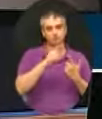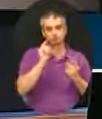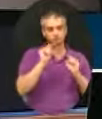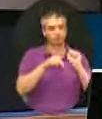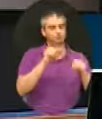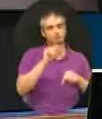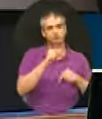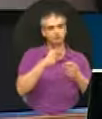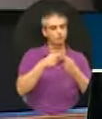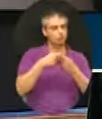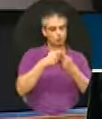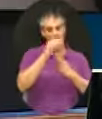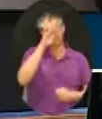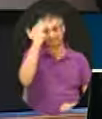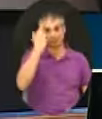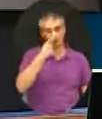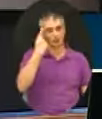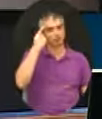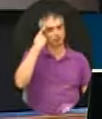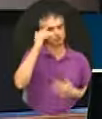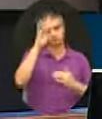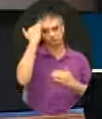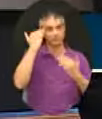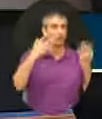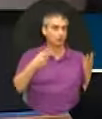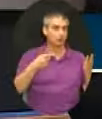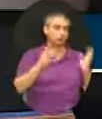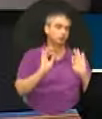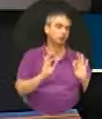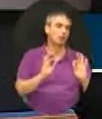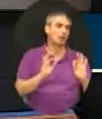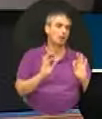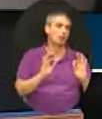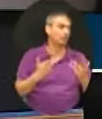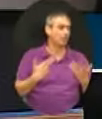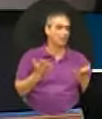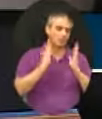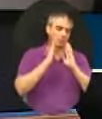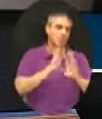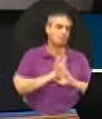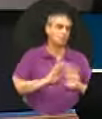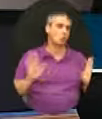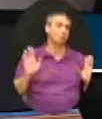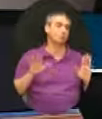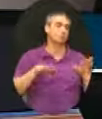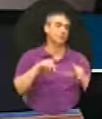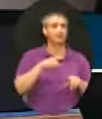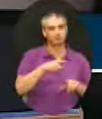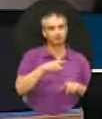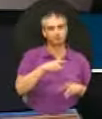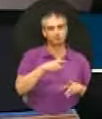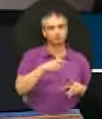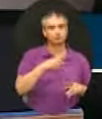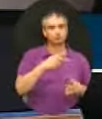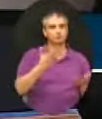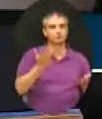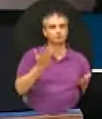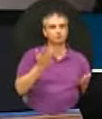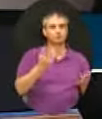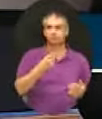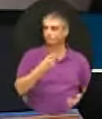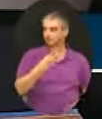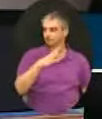שמגיעים מתנועות קיצוניות ודעות קיצוניות של חוסר האמון למעשה בממסד, במובן הזה שאת...